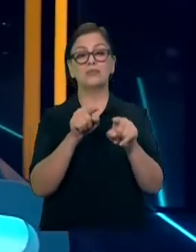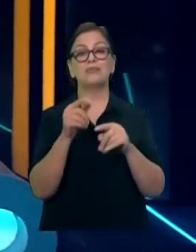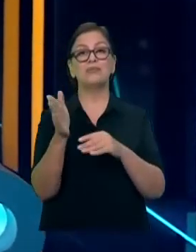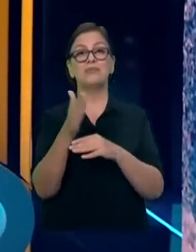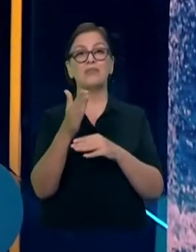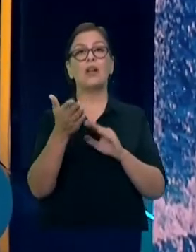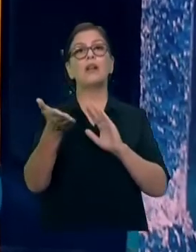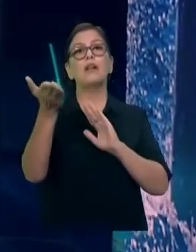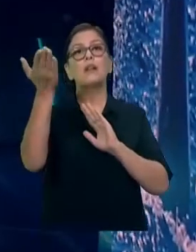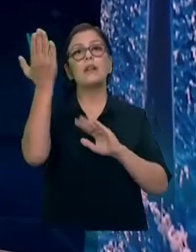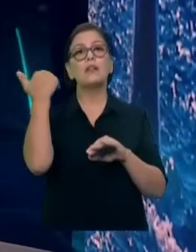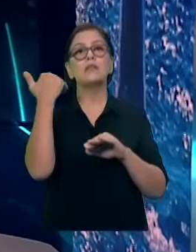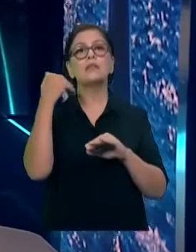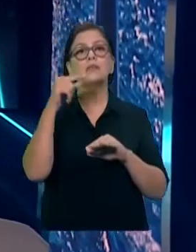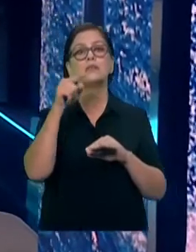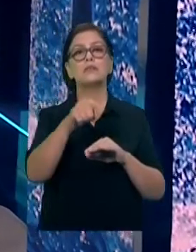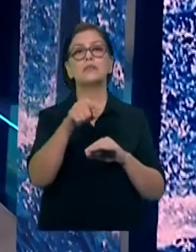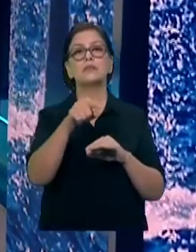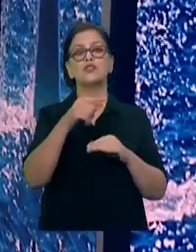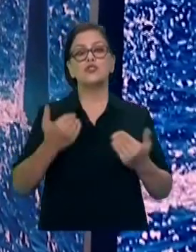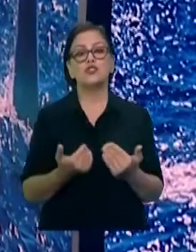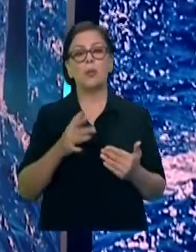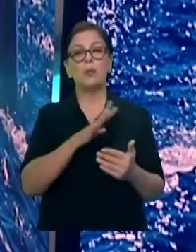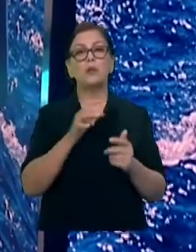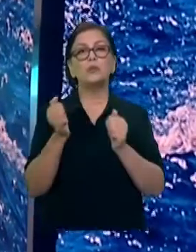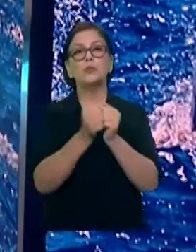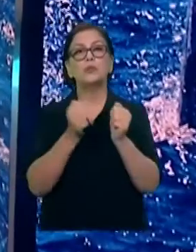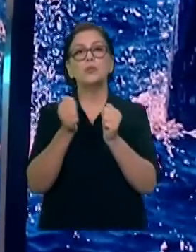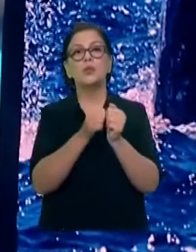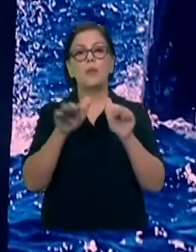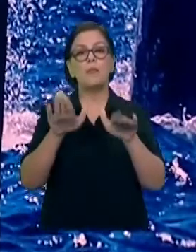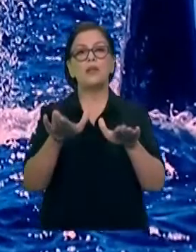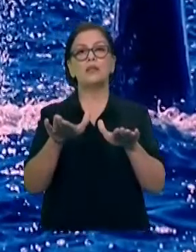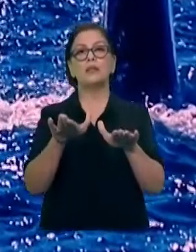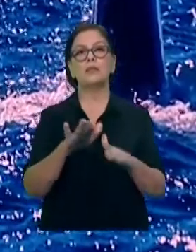balinaların dövrlərinin mahir ovçular olduğu ehtimal edilir.